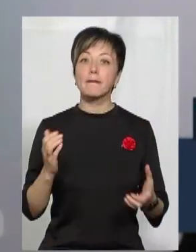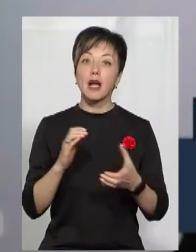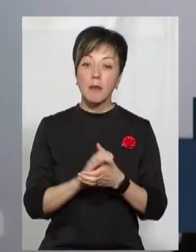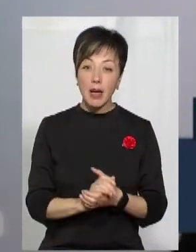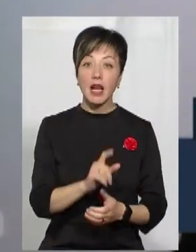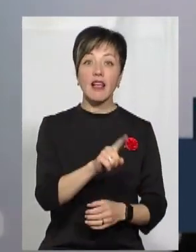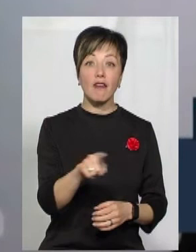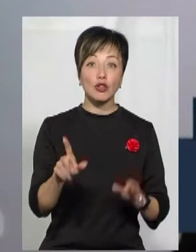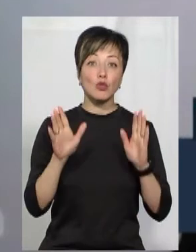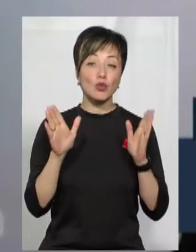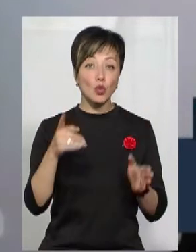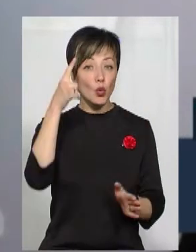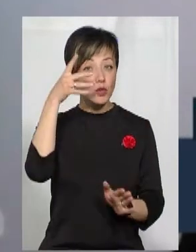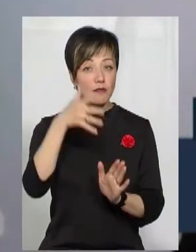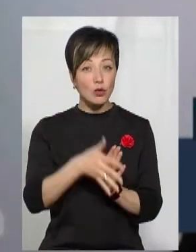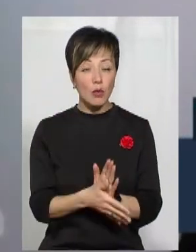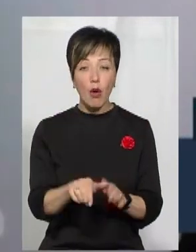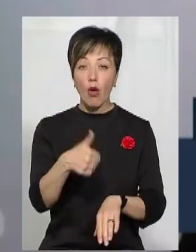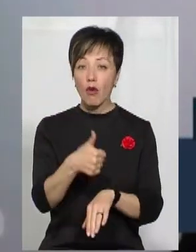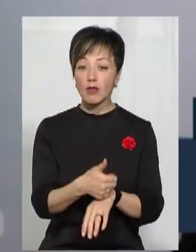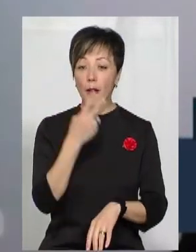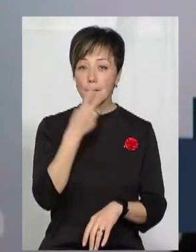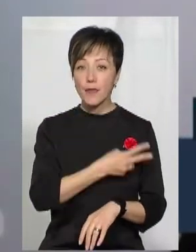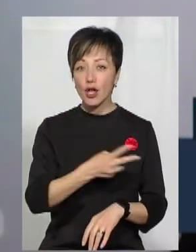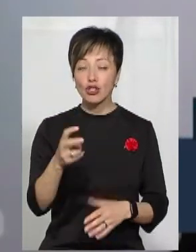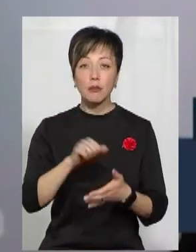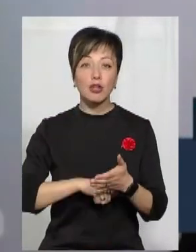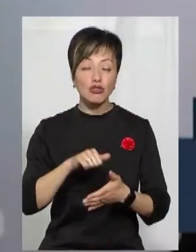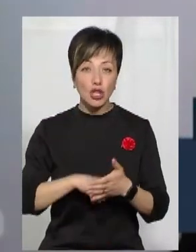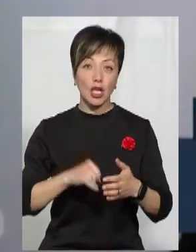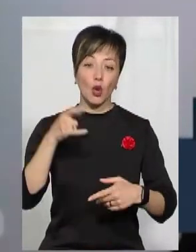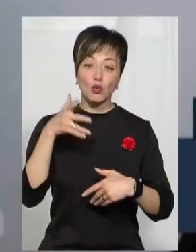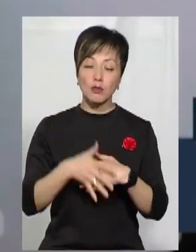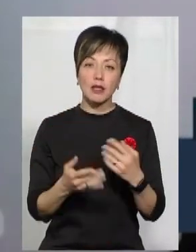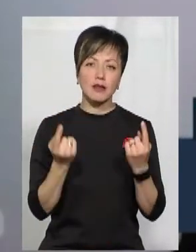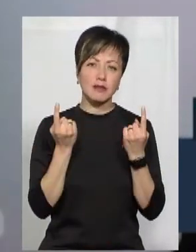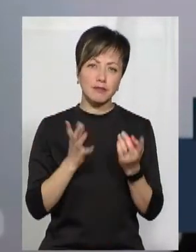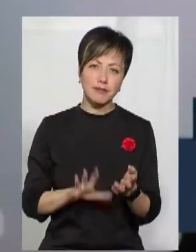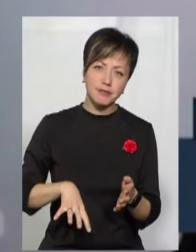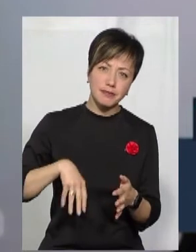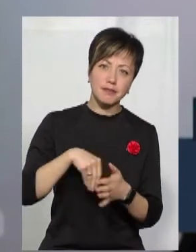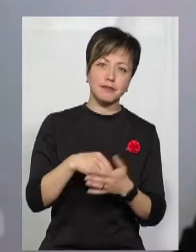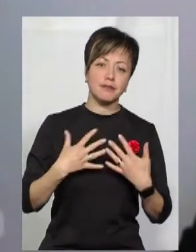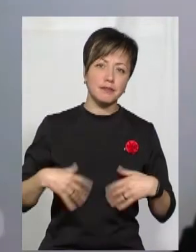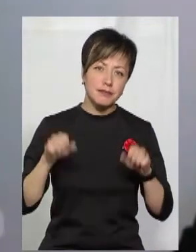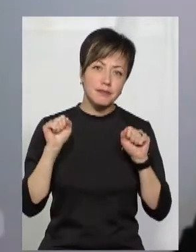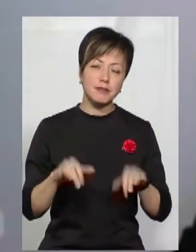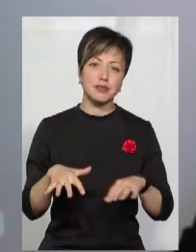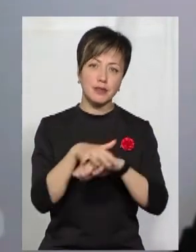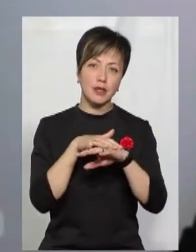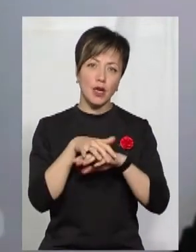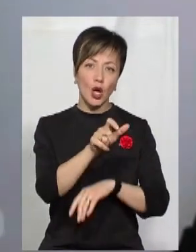усвідомлювати, що головне бачити причини і розуміти, яку велику ціну заплатило людство